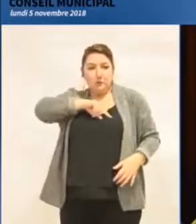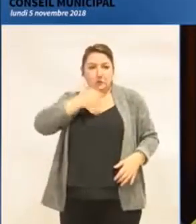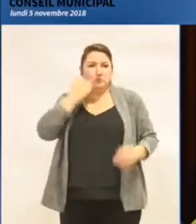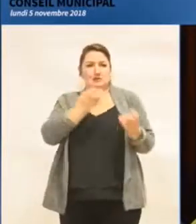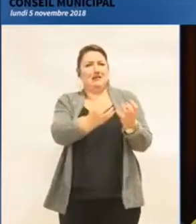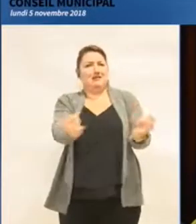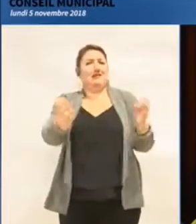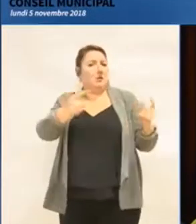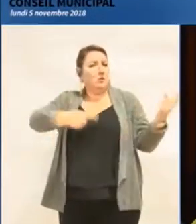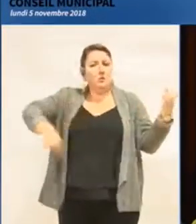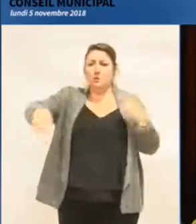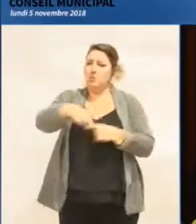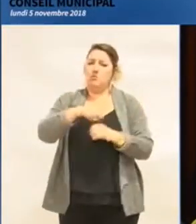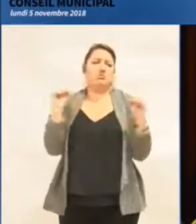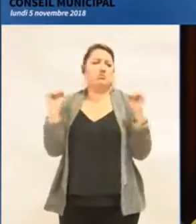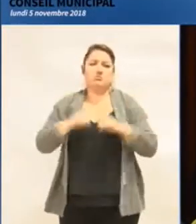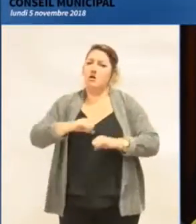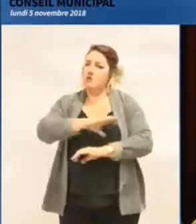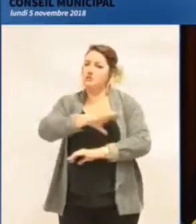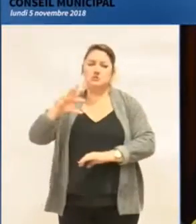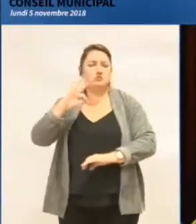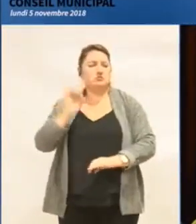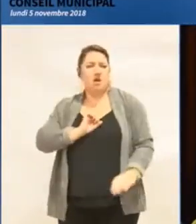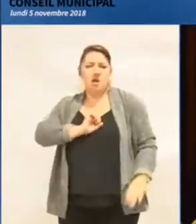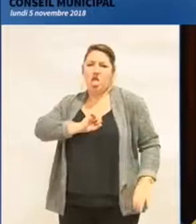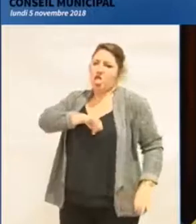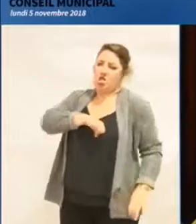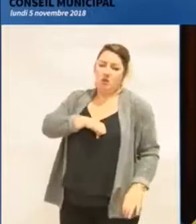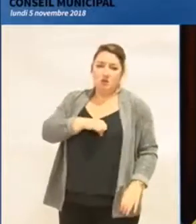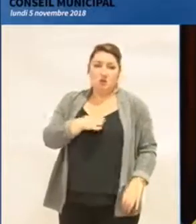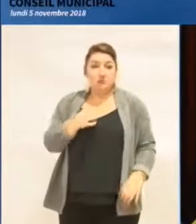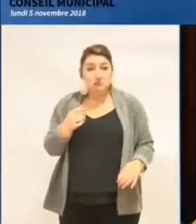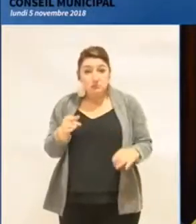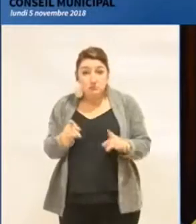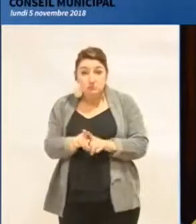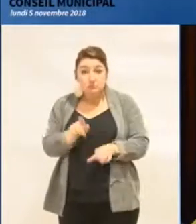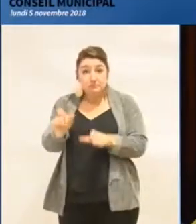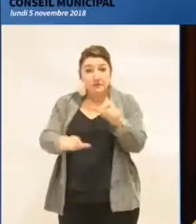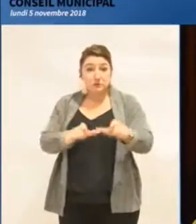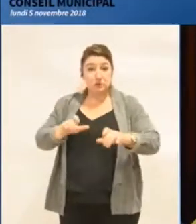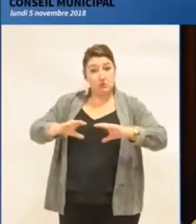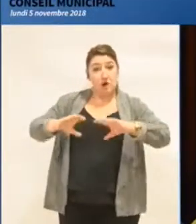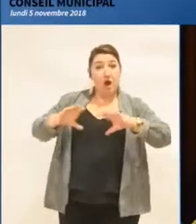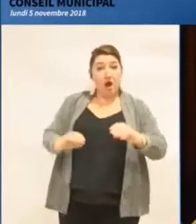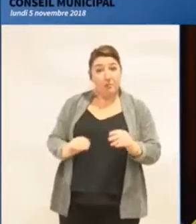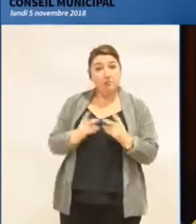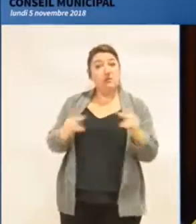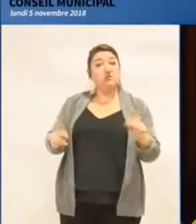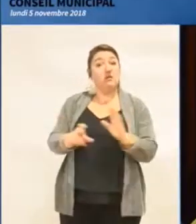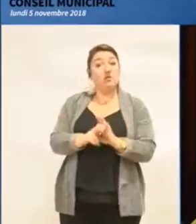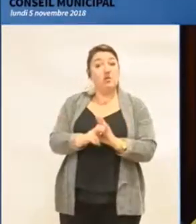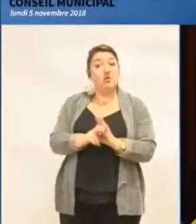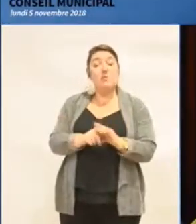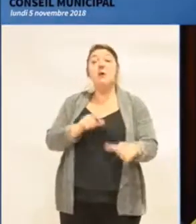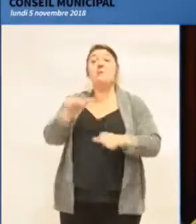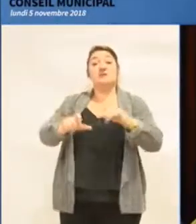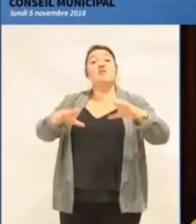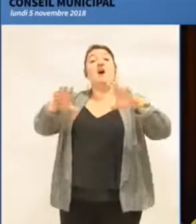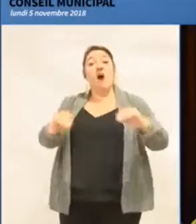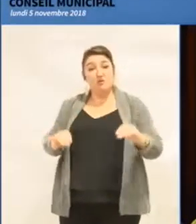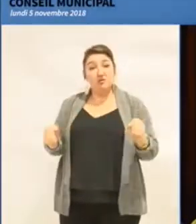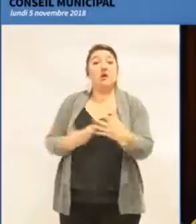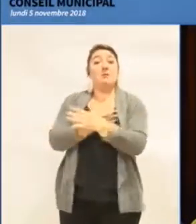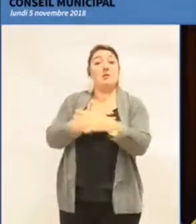l'Assemblée, mais a aussi profondément marqué et choqué les habitants de notre ville et de notre agglomération, avec son lot